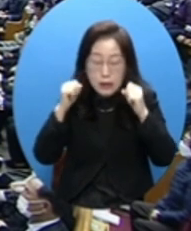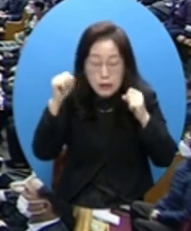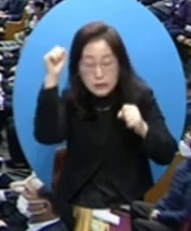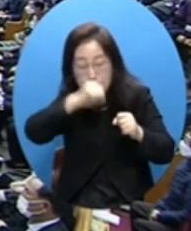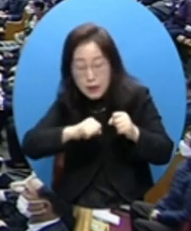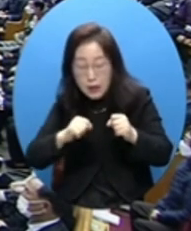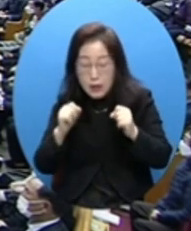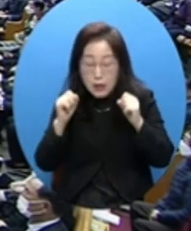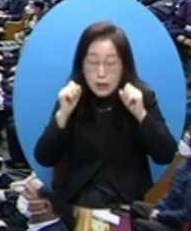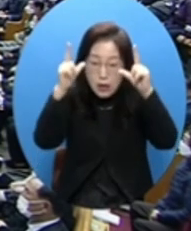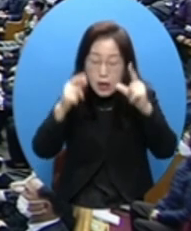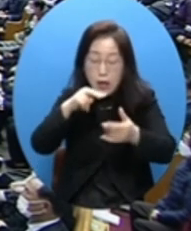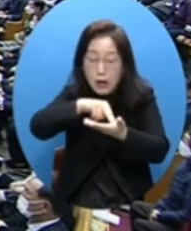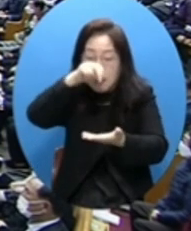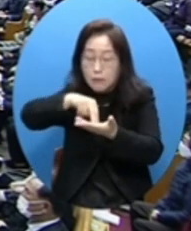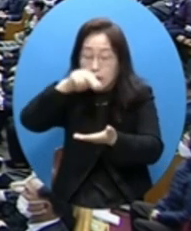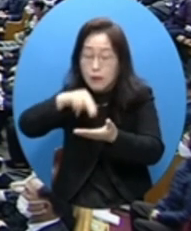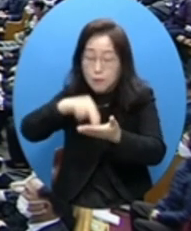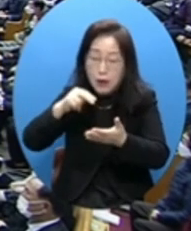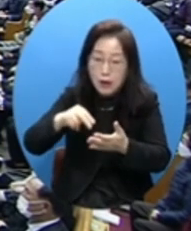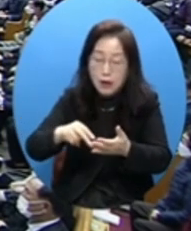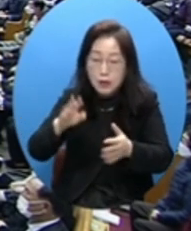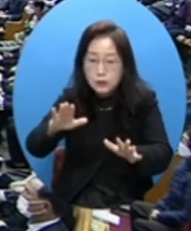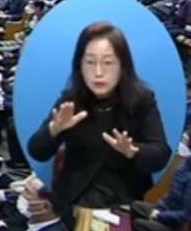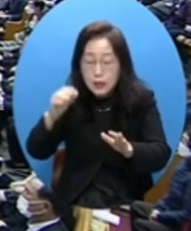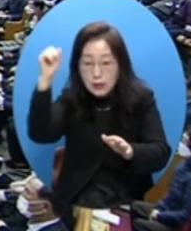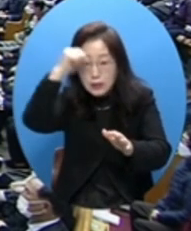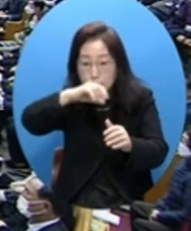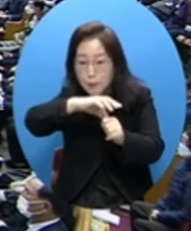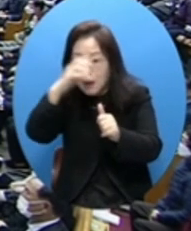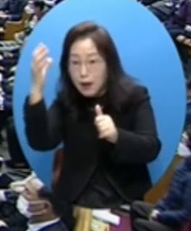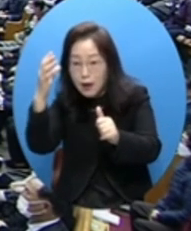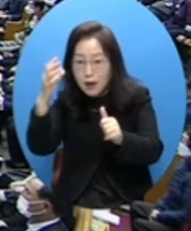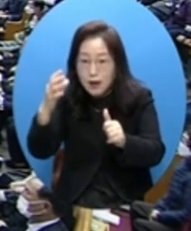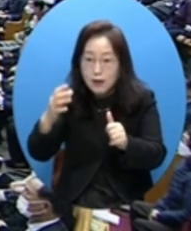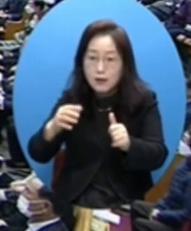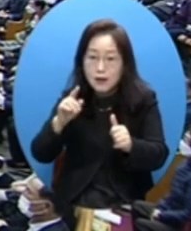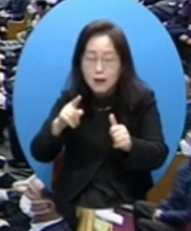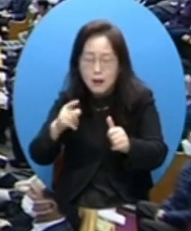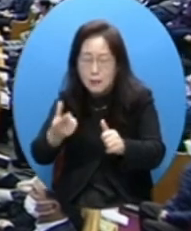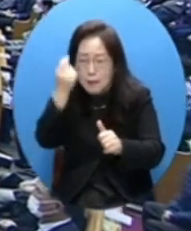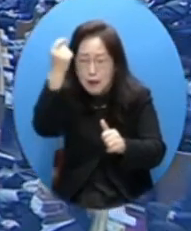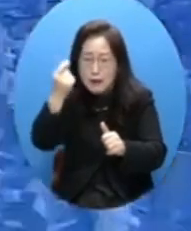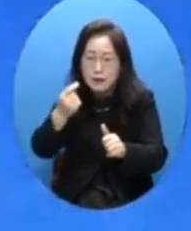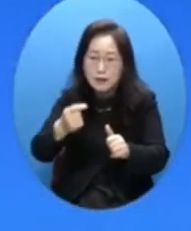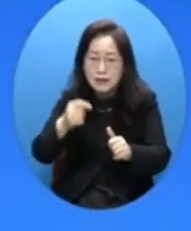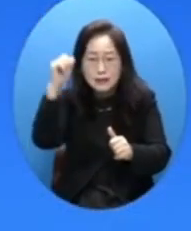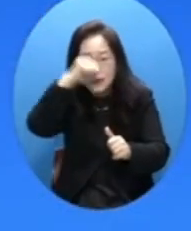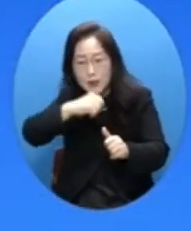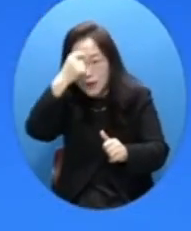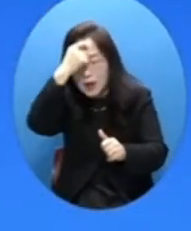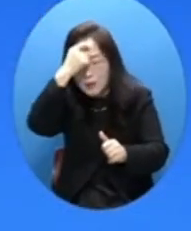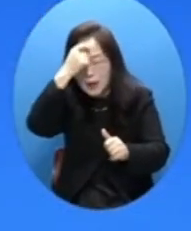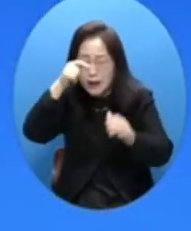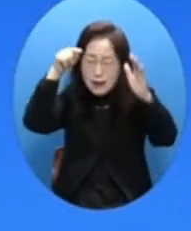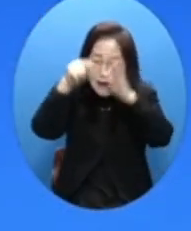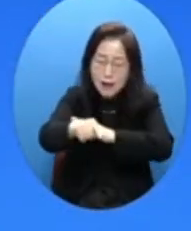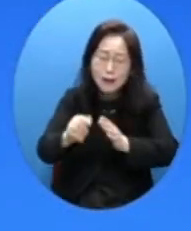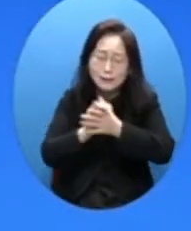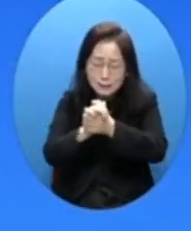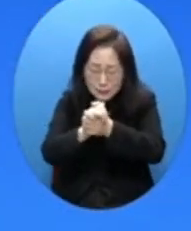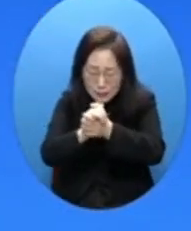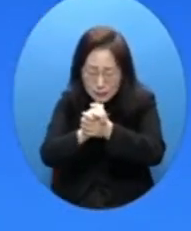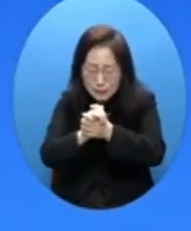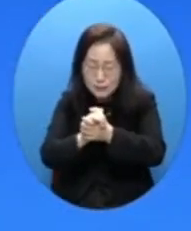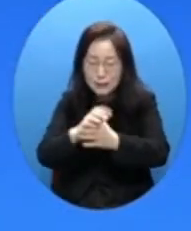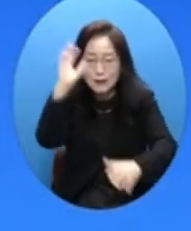돌다가 통금 해제를 하든 사느니 울리면 성경 찬송을 두고 교회로 뛰러 가서 새벽에 간절히 불적이다